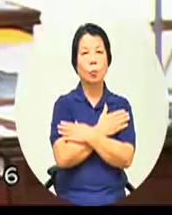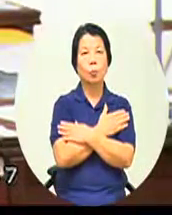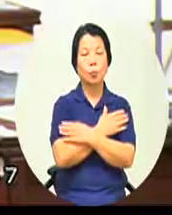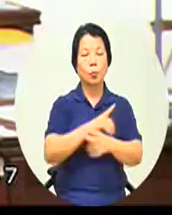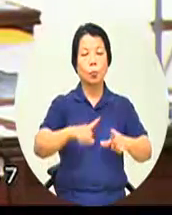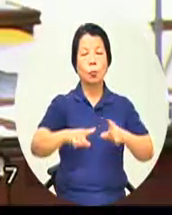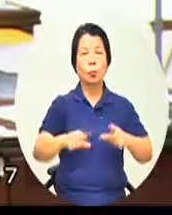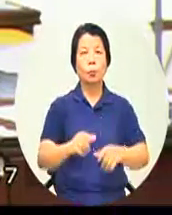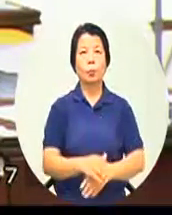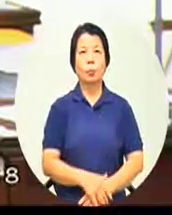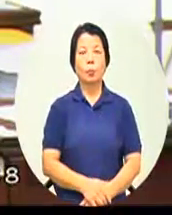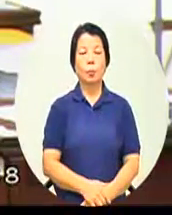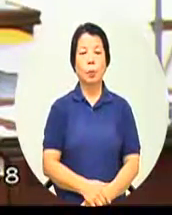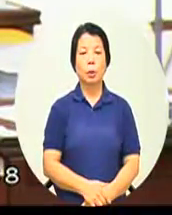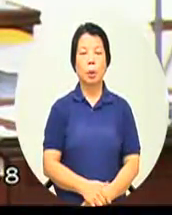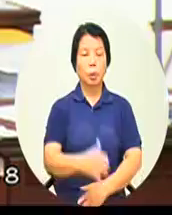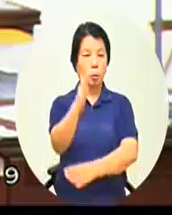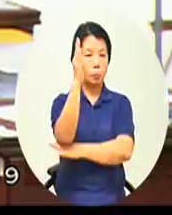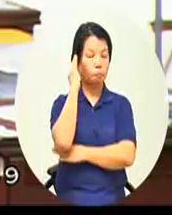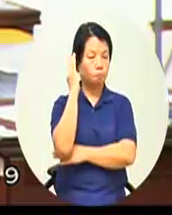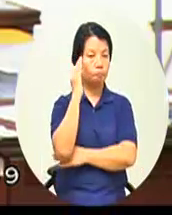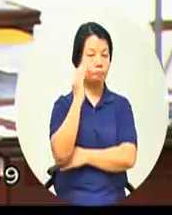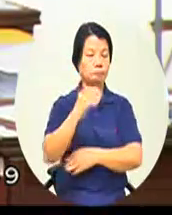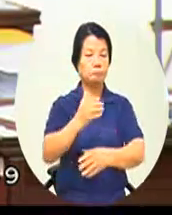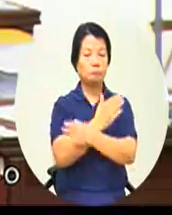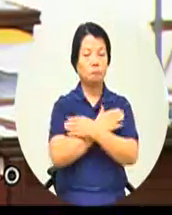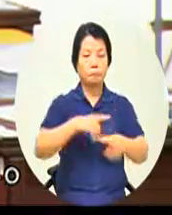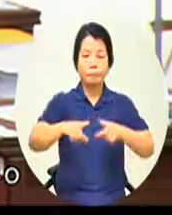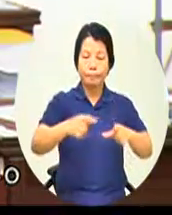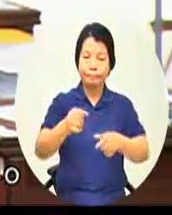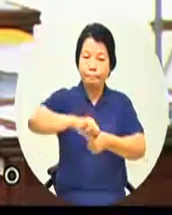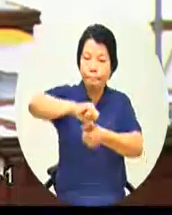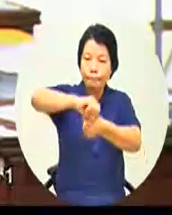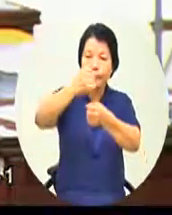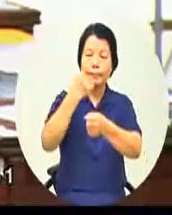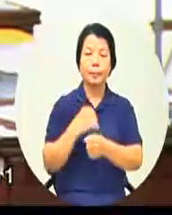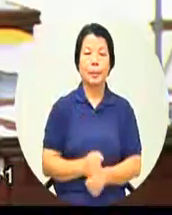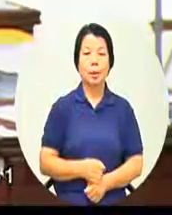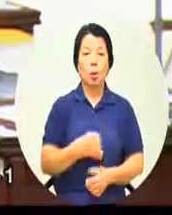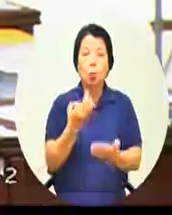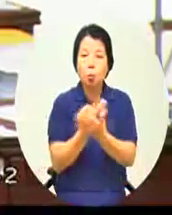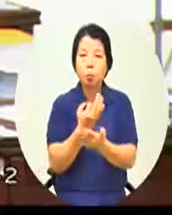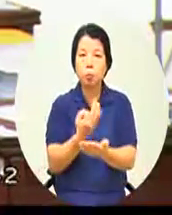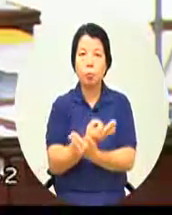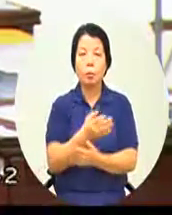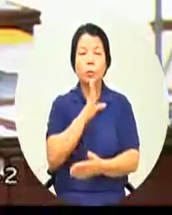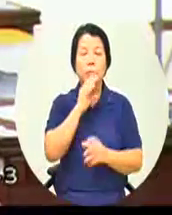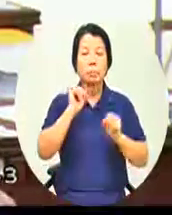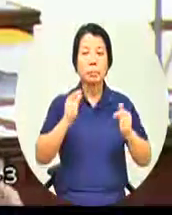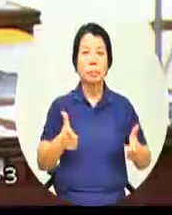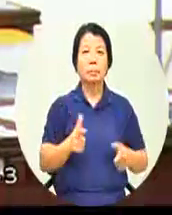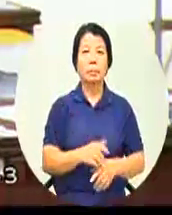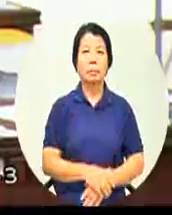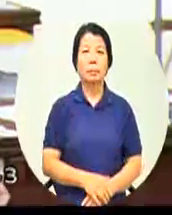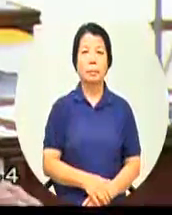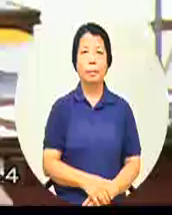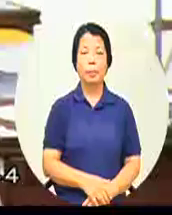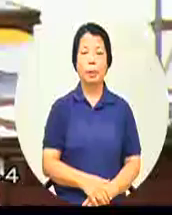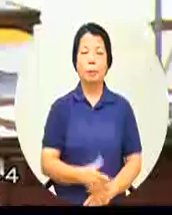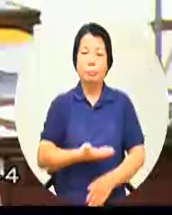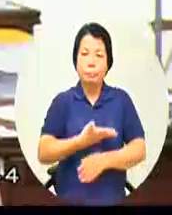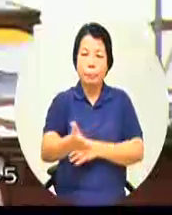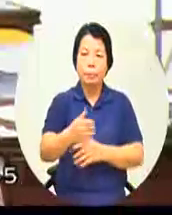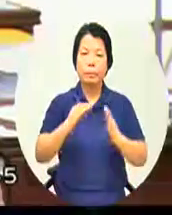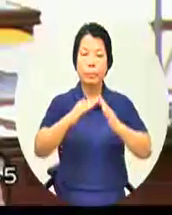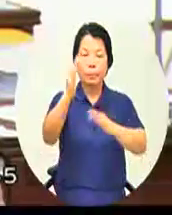哈？咱公办的托儿所对不对？会当来增加不足的部分的哈、哦，是唔是？哦，会当讲由咱市政府